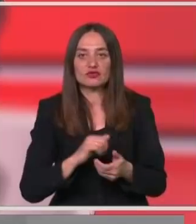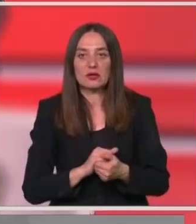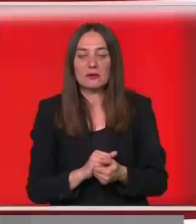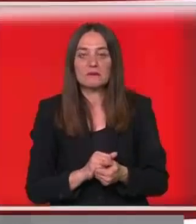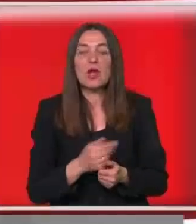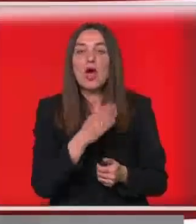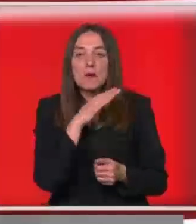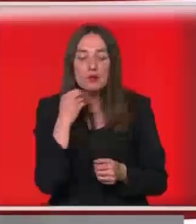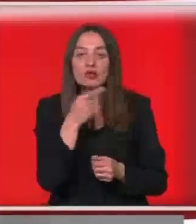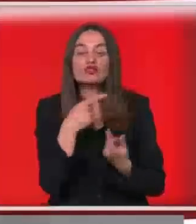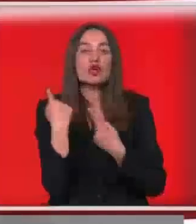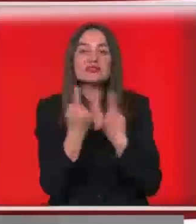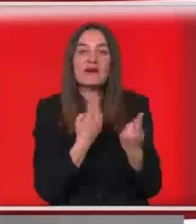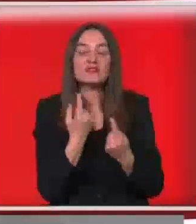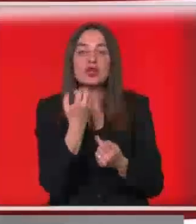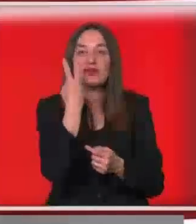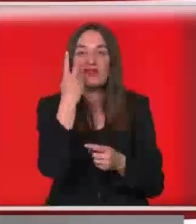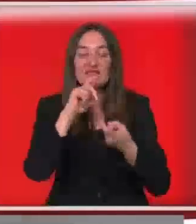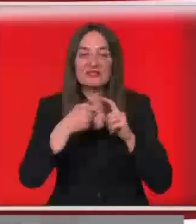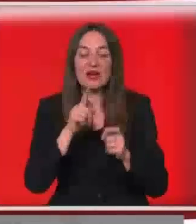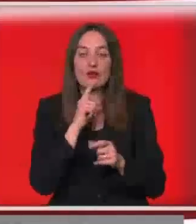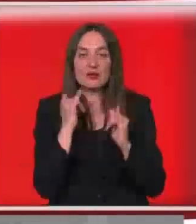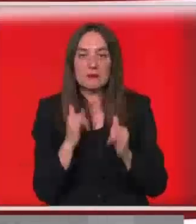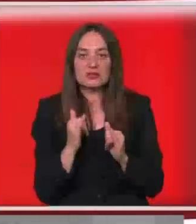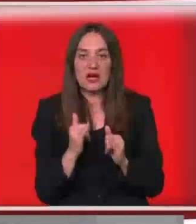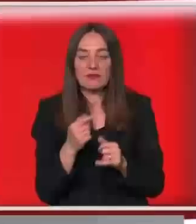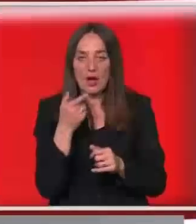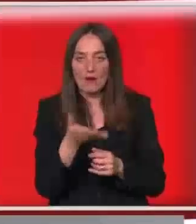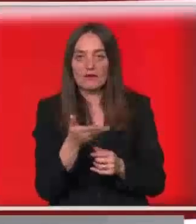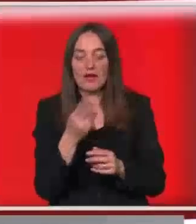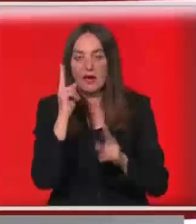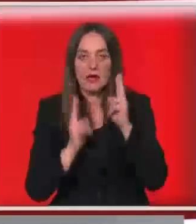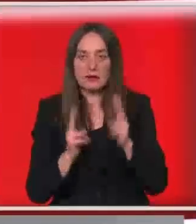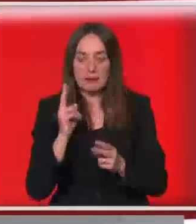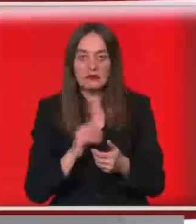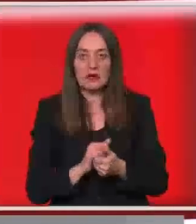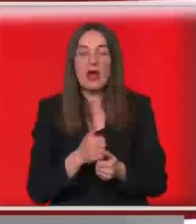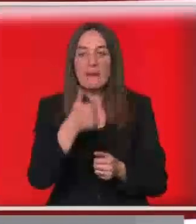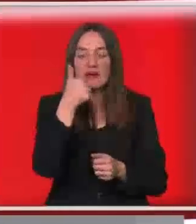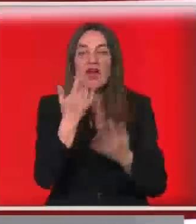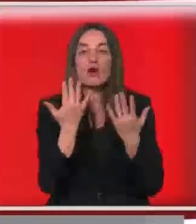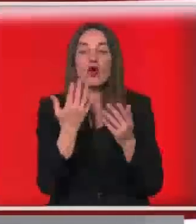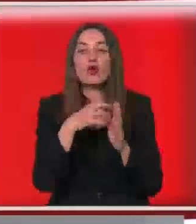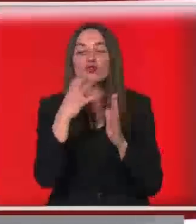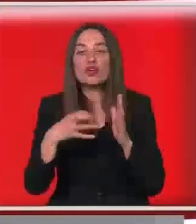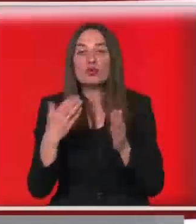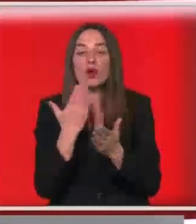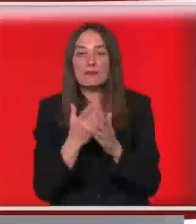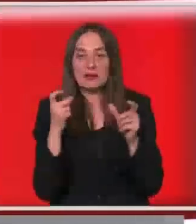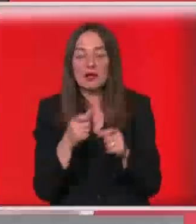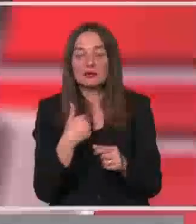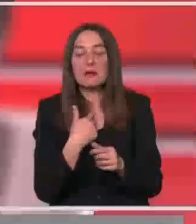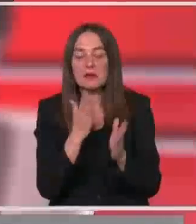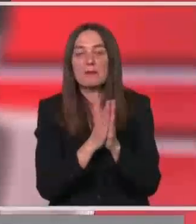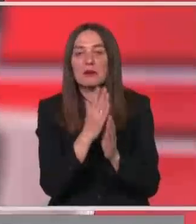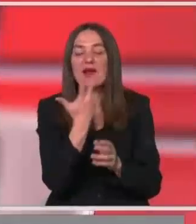Jako puno će to zavisiti od dve stvari koje smo sada ovde debatirali. prve koliko će dugo trajati kriza. Znači, dobro, evo da uzmemo